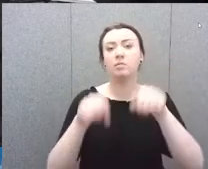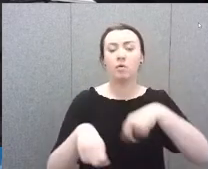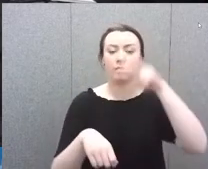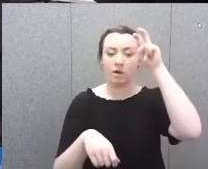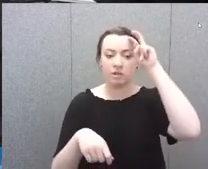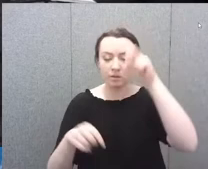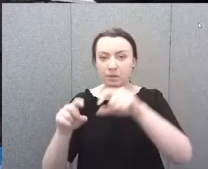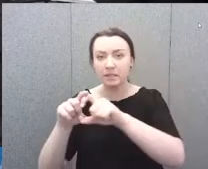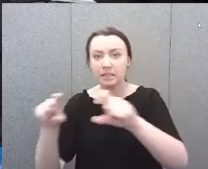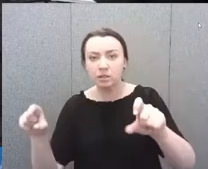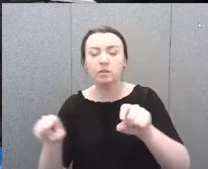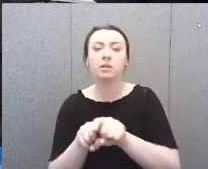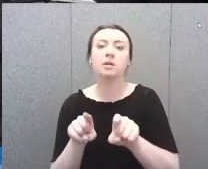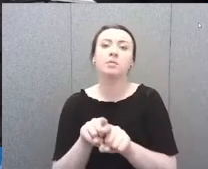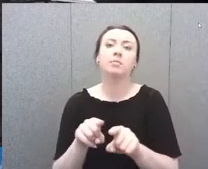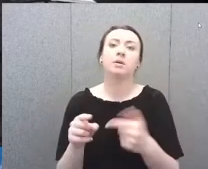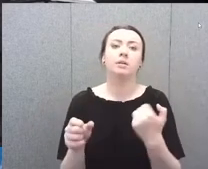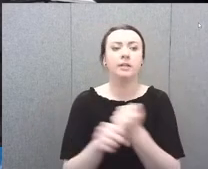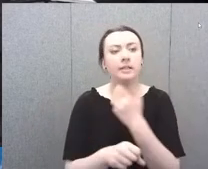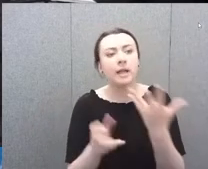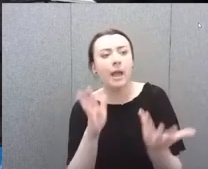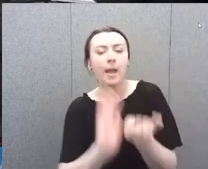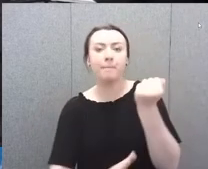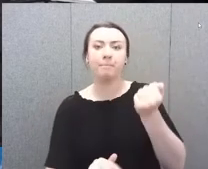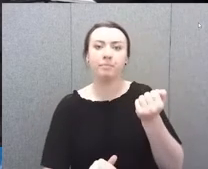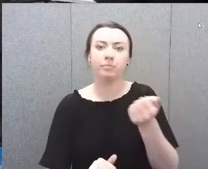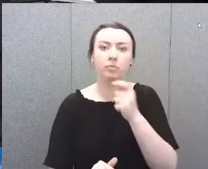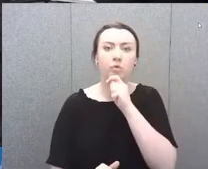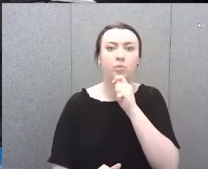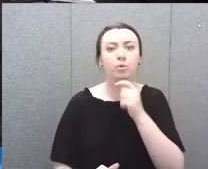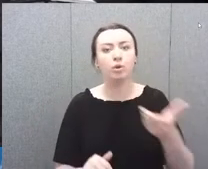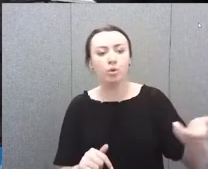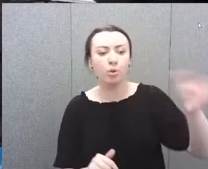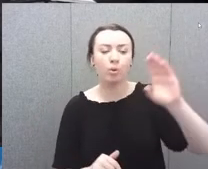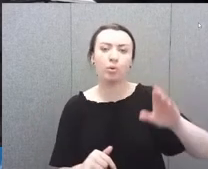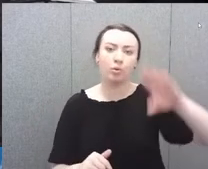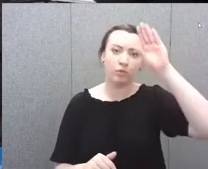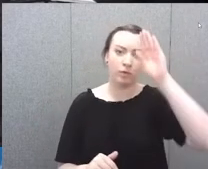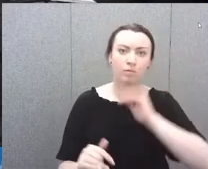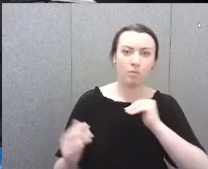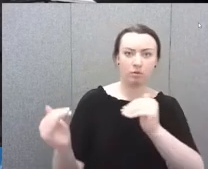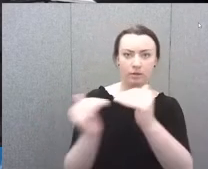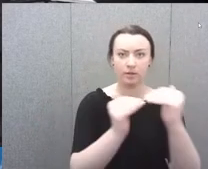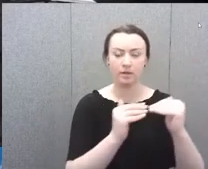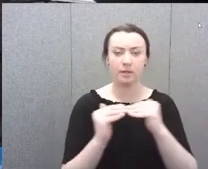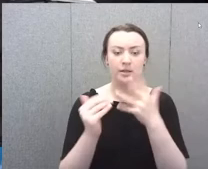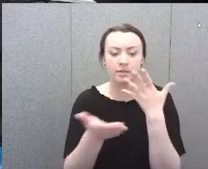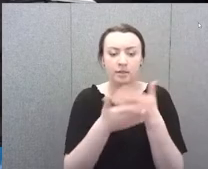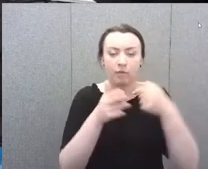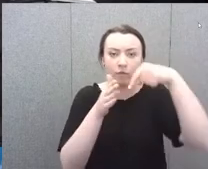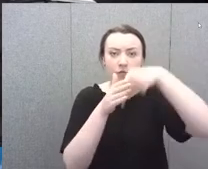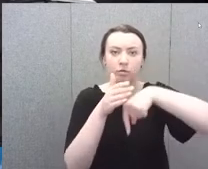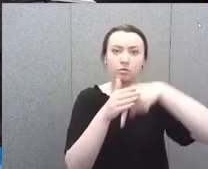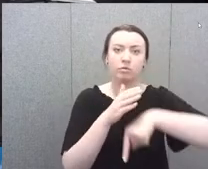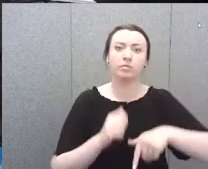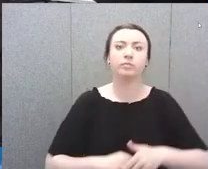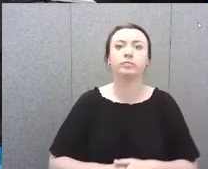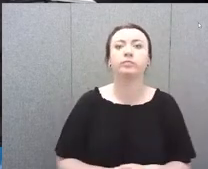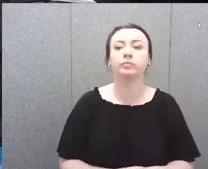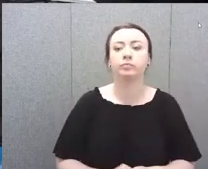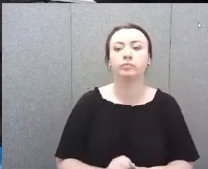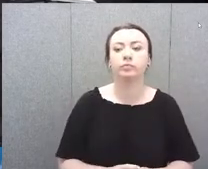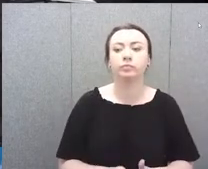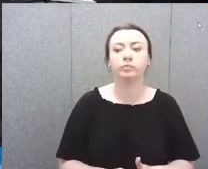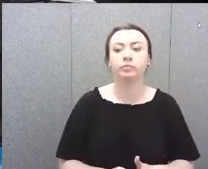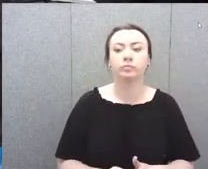должно больше происходить в области паритета и гендерного равенства. Особенно, когда мы говорим